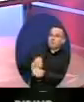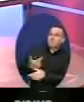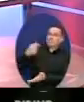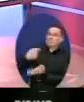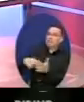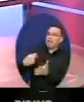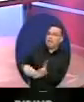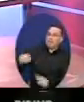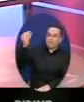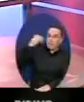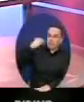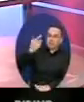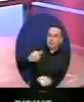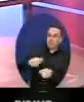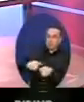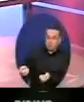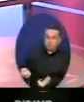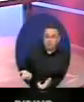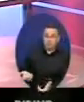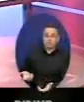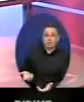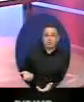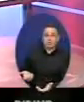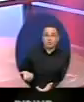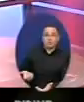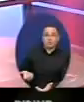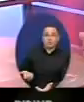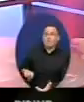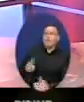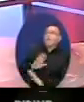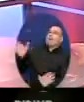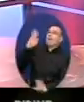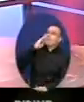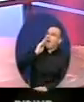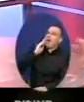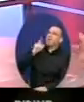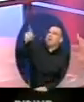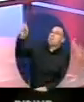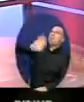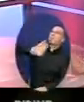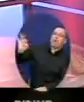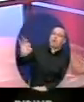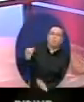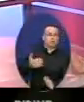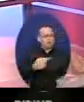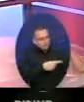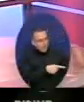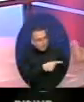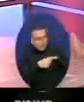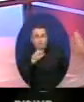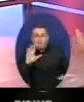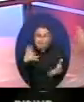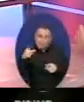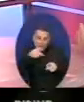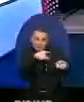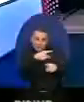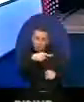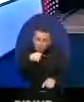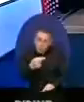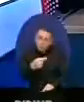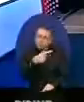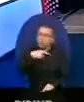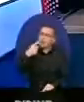נלמד, נקנה, נמכור. היא הנחת הזה, ואנחנו כאילו מוותרות על זה, ואומרות כן, לא מושלם. כן, שלם. לא מושלם. שלם אבל